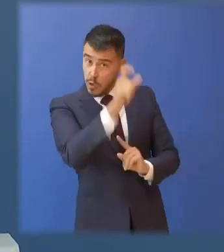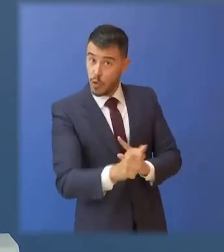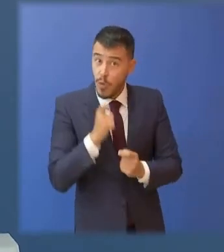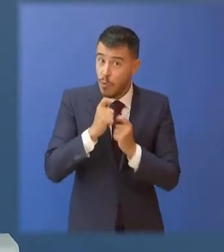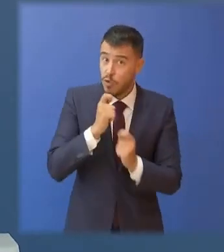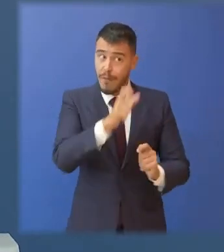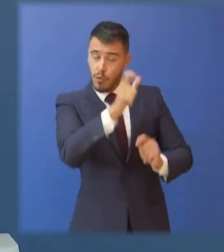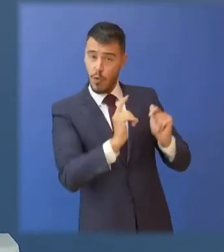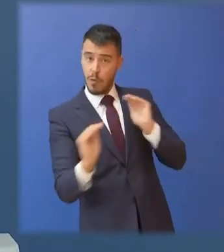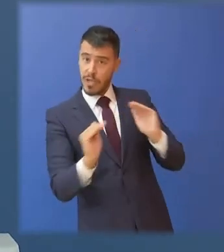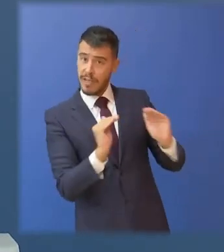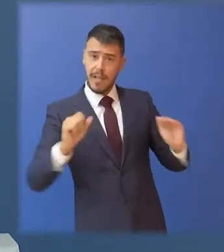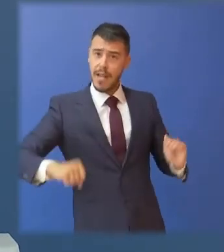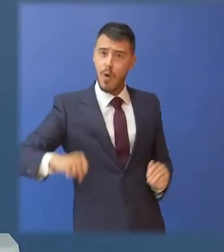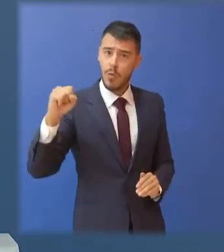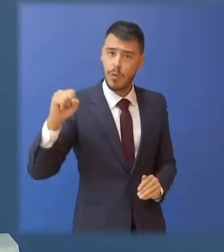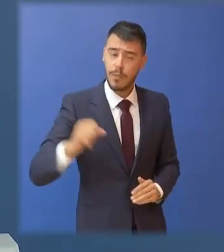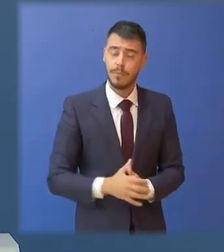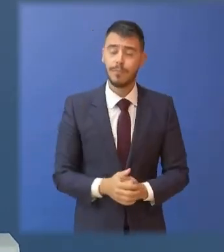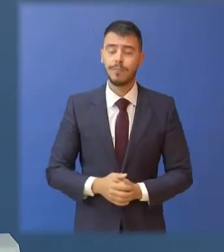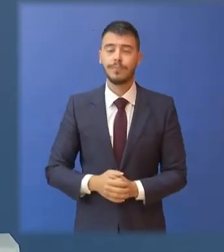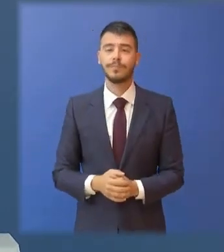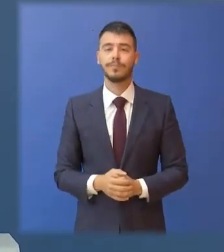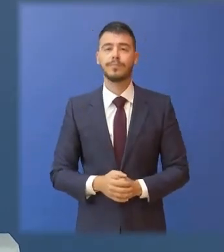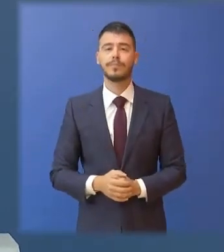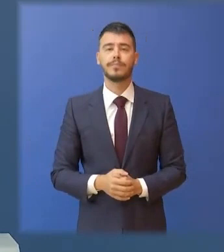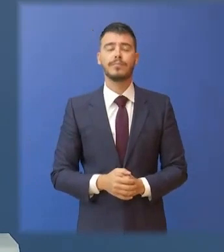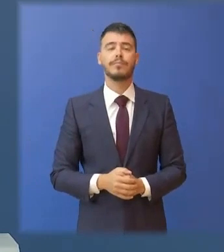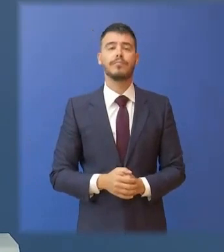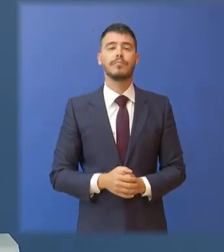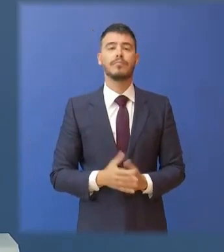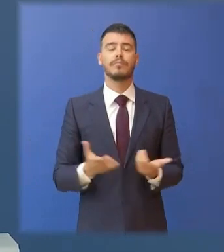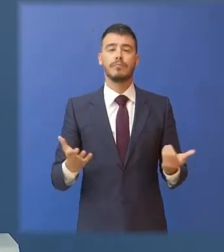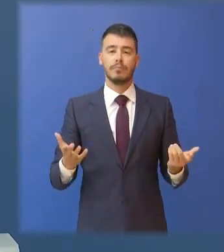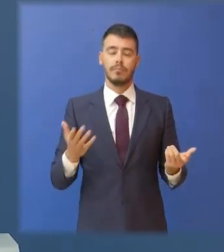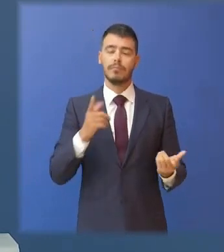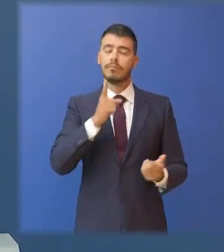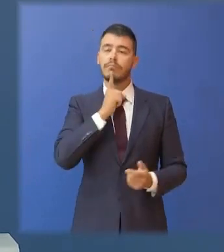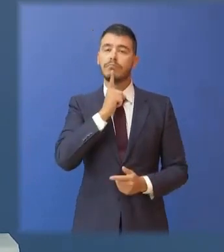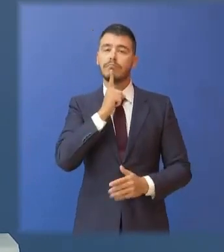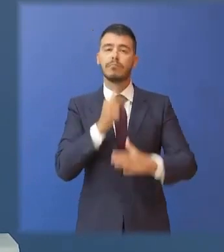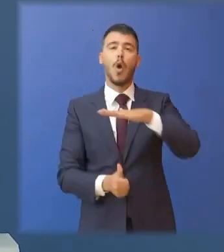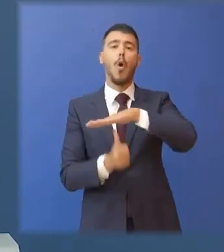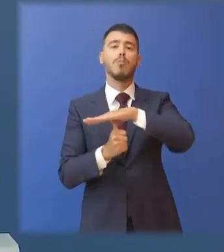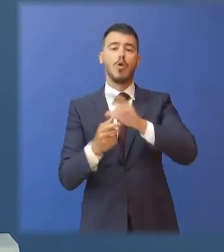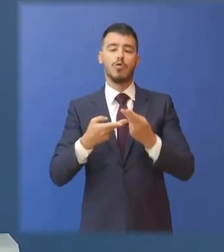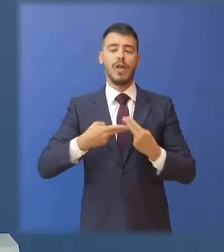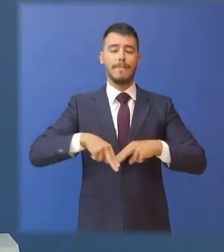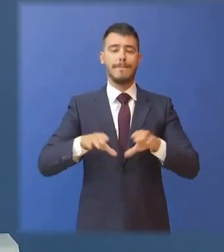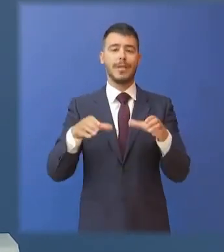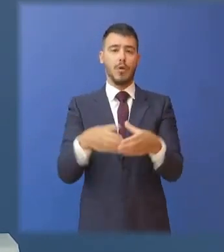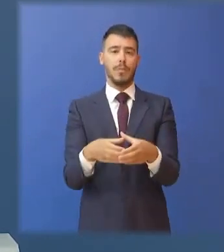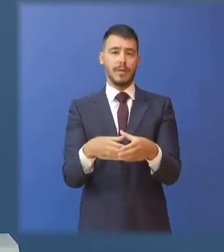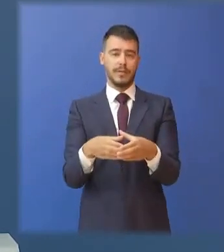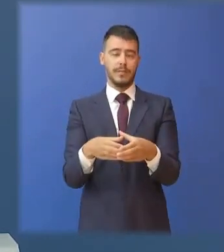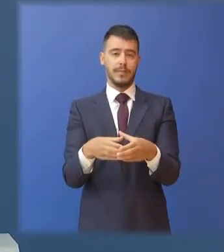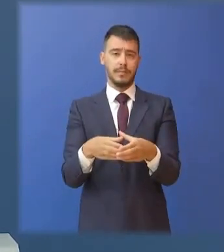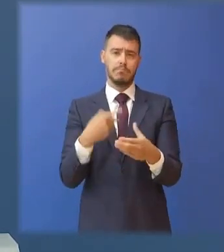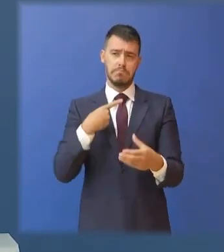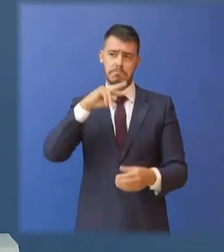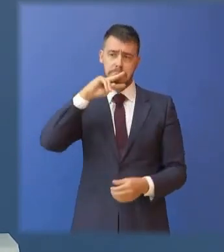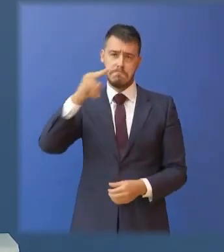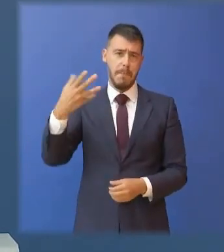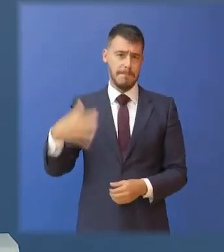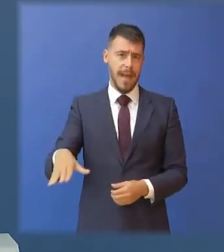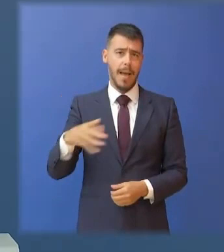της? Πρώτα απ' όλα, η αποδοκιμασία προήρθε από τον ίδιο τον πρόεδρο της Επιτροπής, ο οποίος νομίζω απάντησε στον